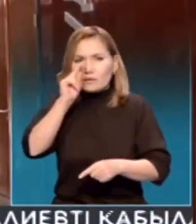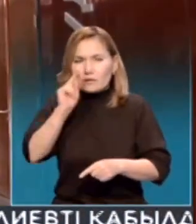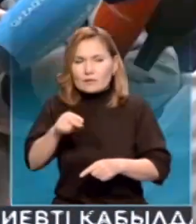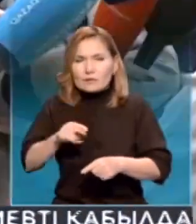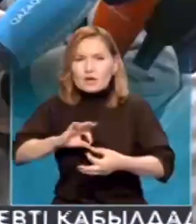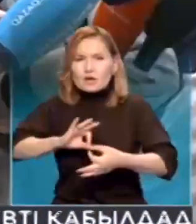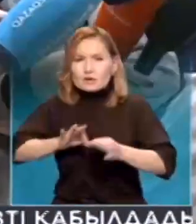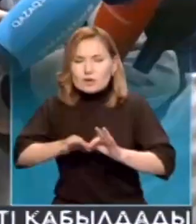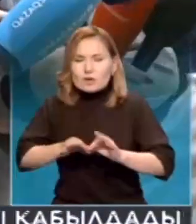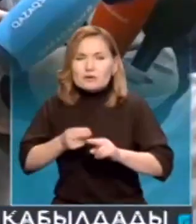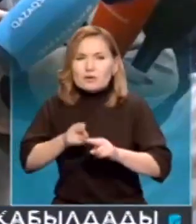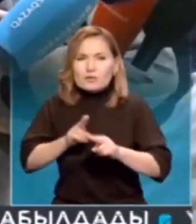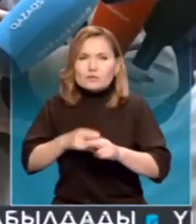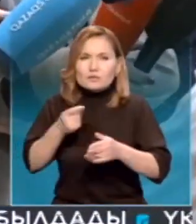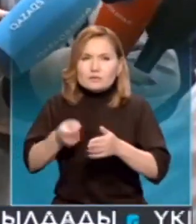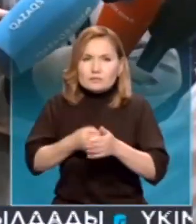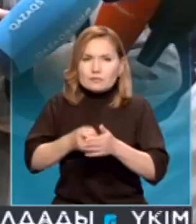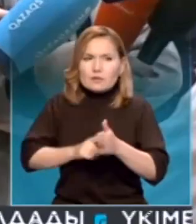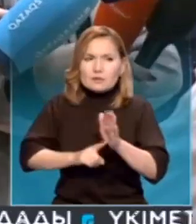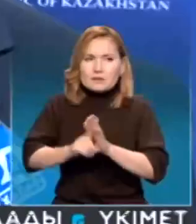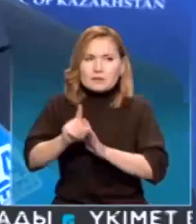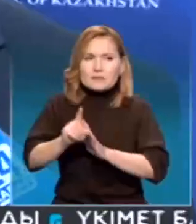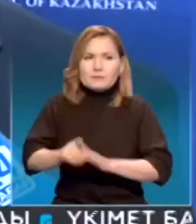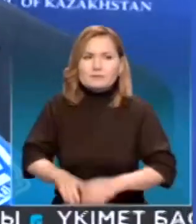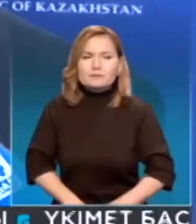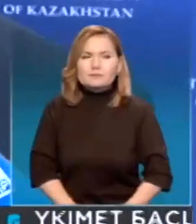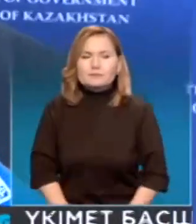анықтау маңызды деді.